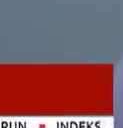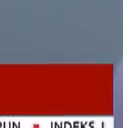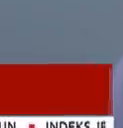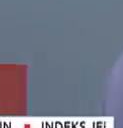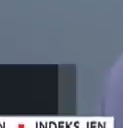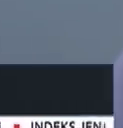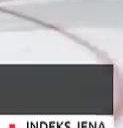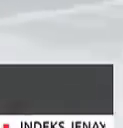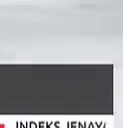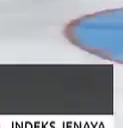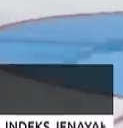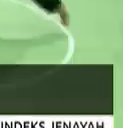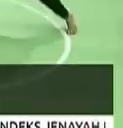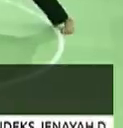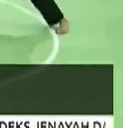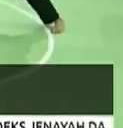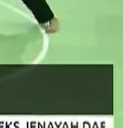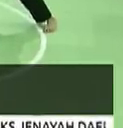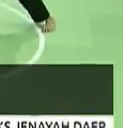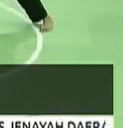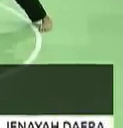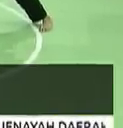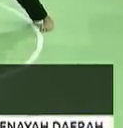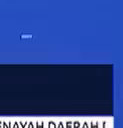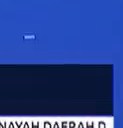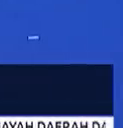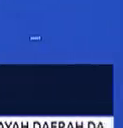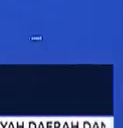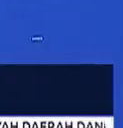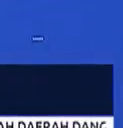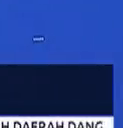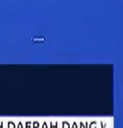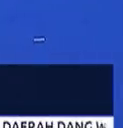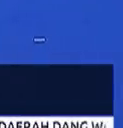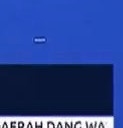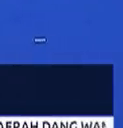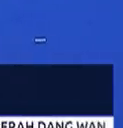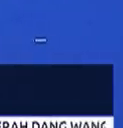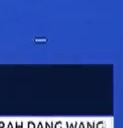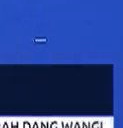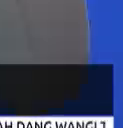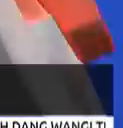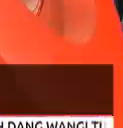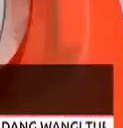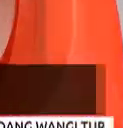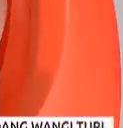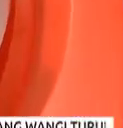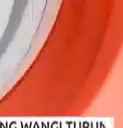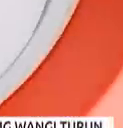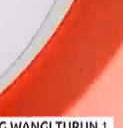Malaysia sah hilang 70 pinggan emas di Temasya Sukan SEA Filipina.